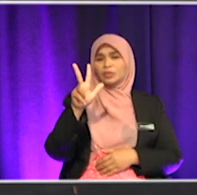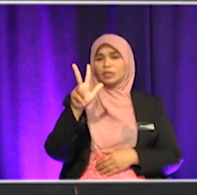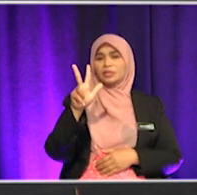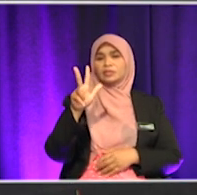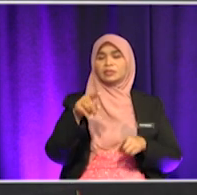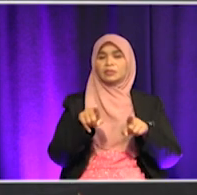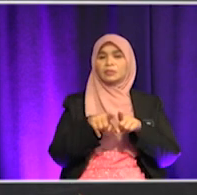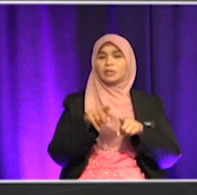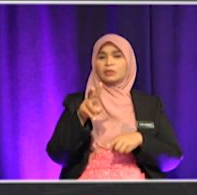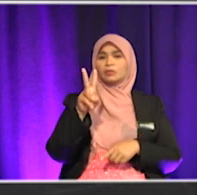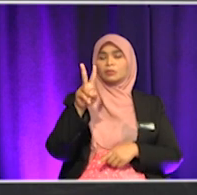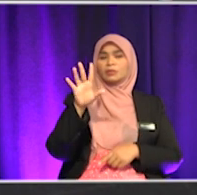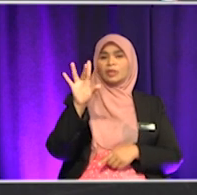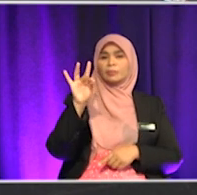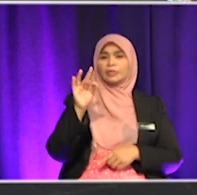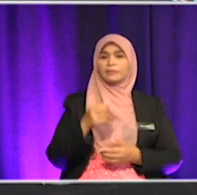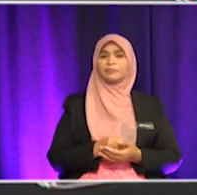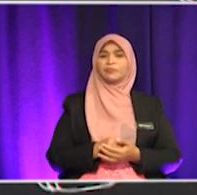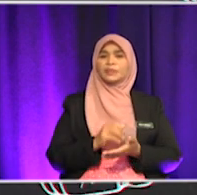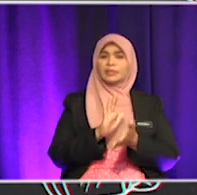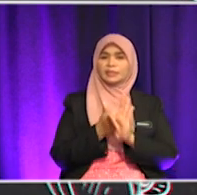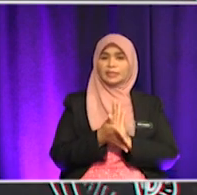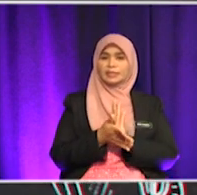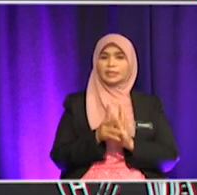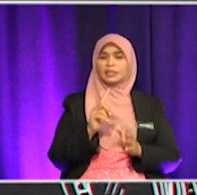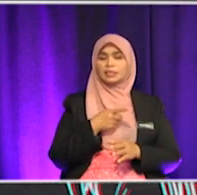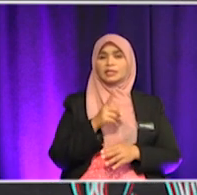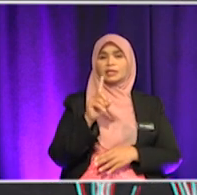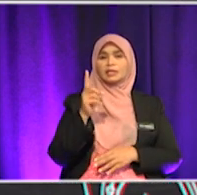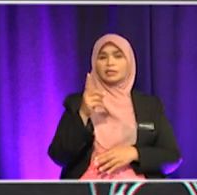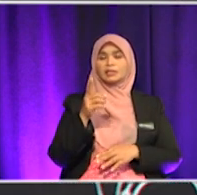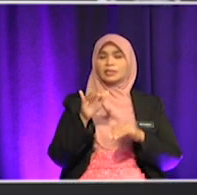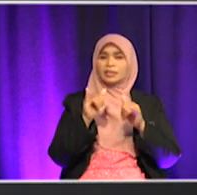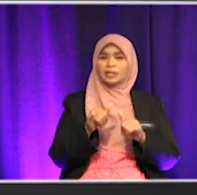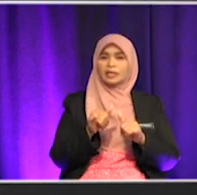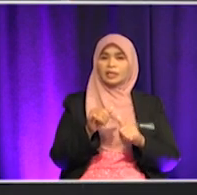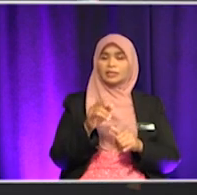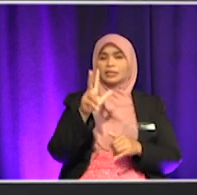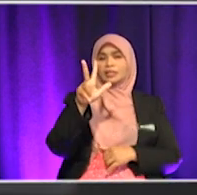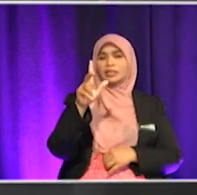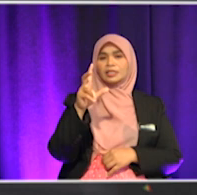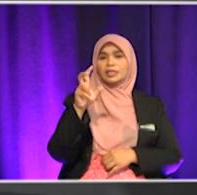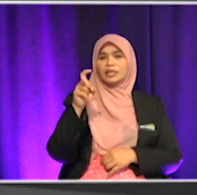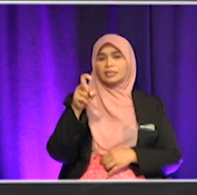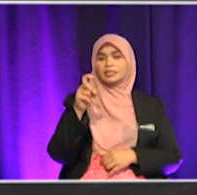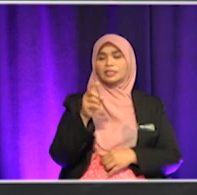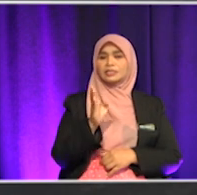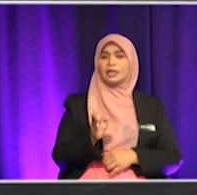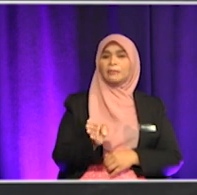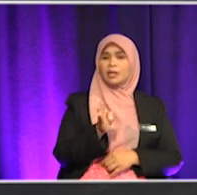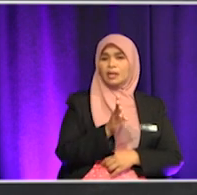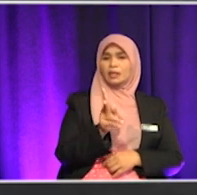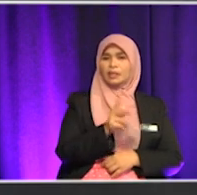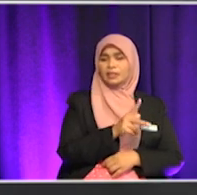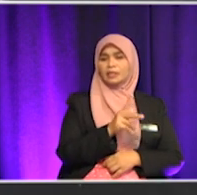ni kita nak cari nilai X, maka kita hanya tinggalkan 3X di sebelah kiri, maka kita akan dapat